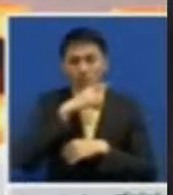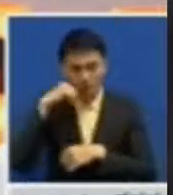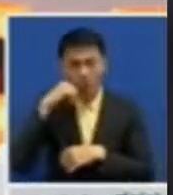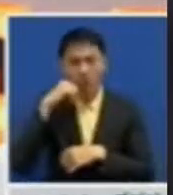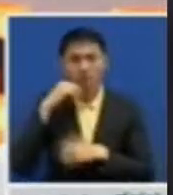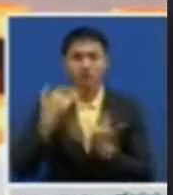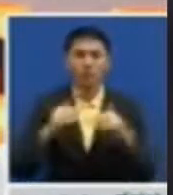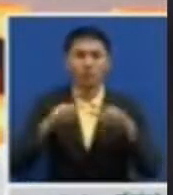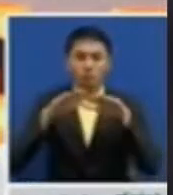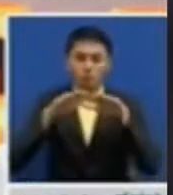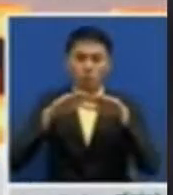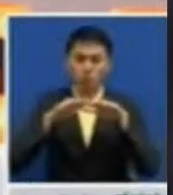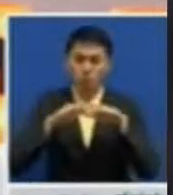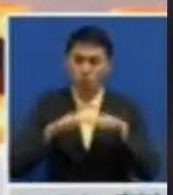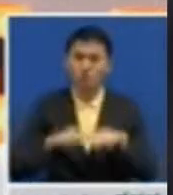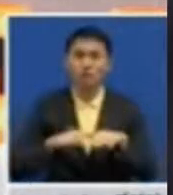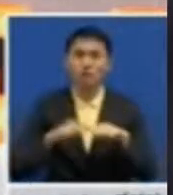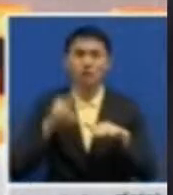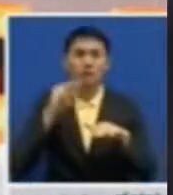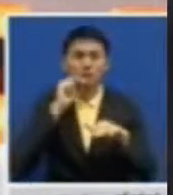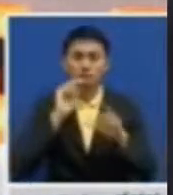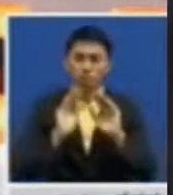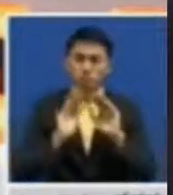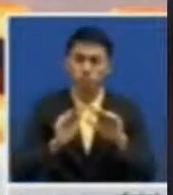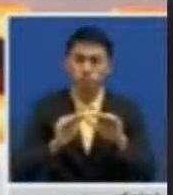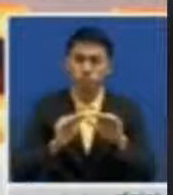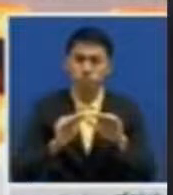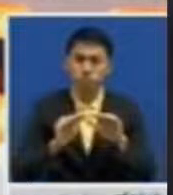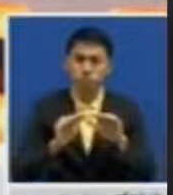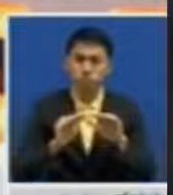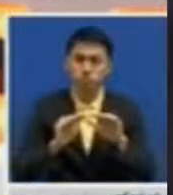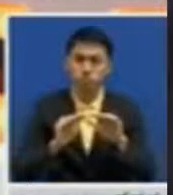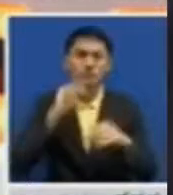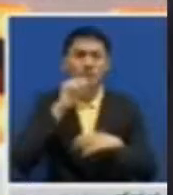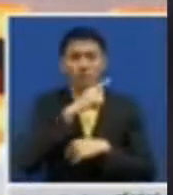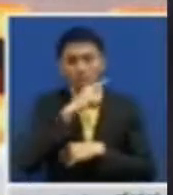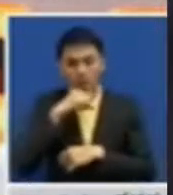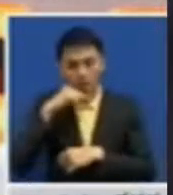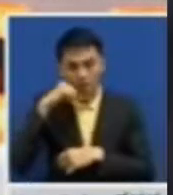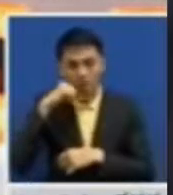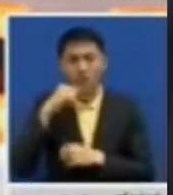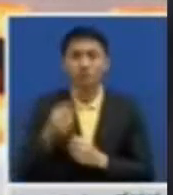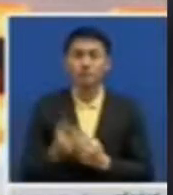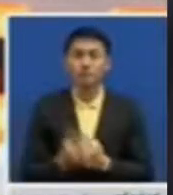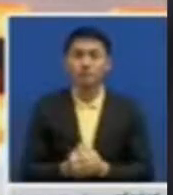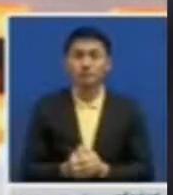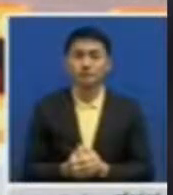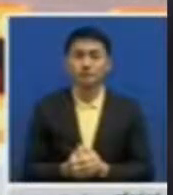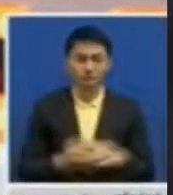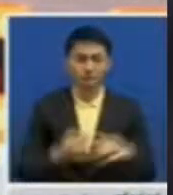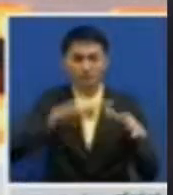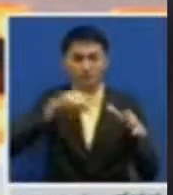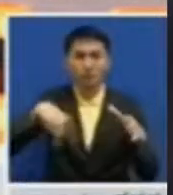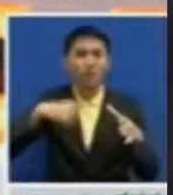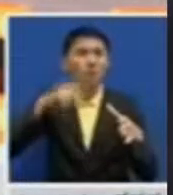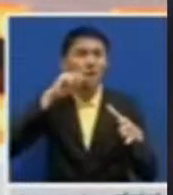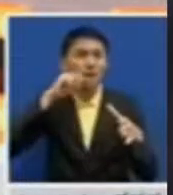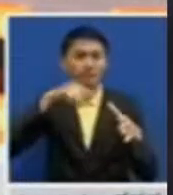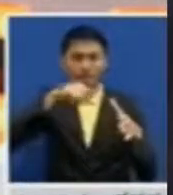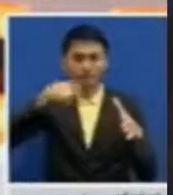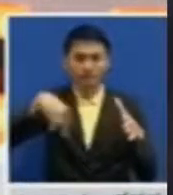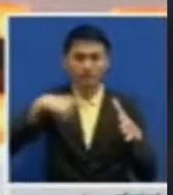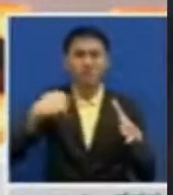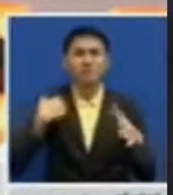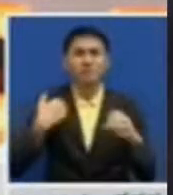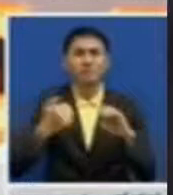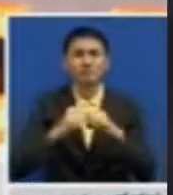ครับไม่สามารถเก็บกักน้ำไว้ได้ใช้ตามความต้องการหนองน้ำแห่งนี้เป็นต้นทานของ